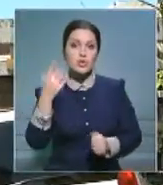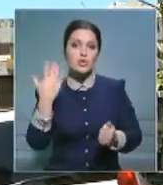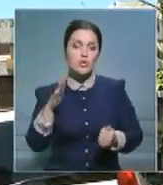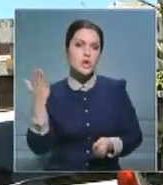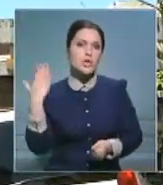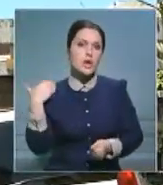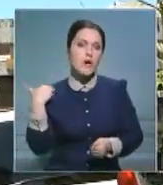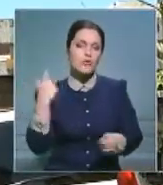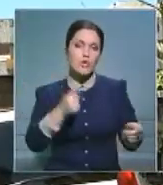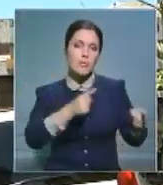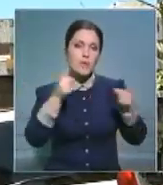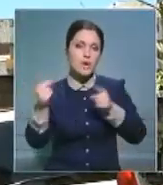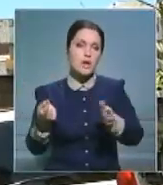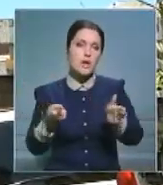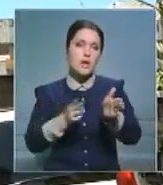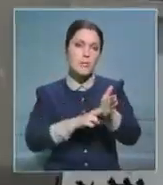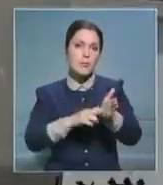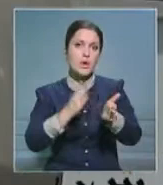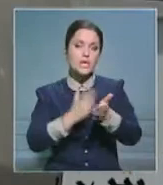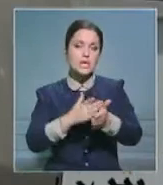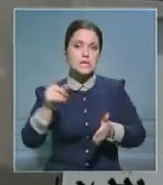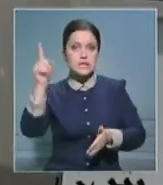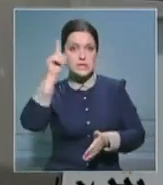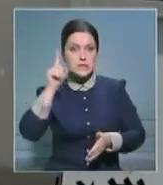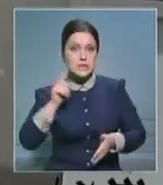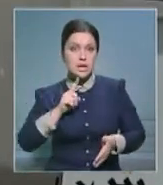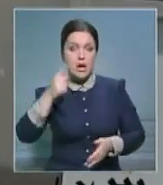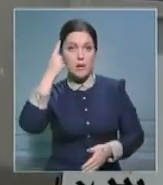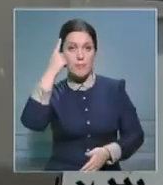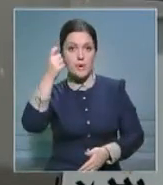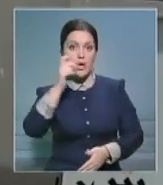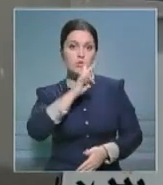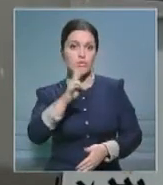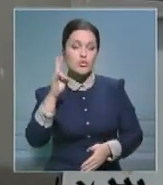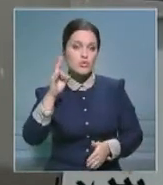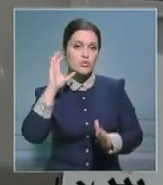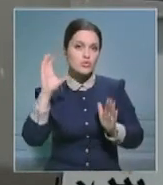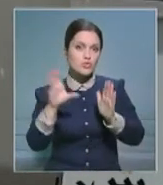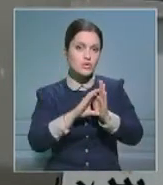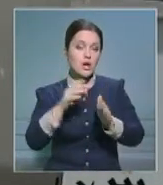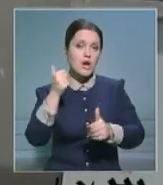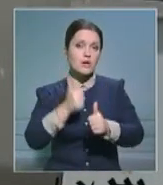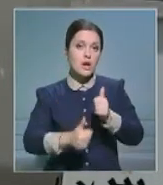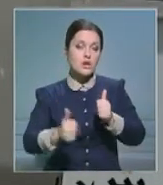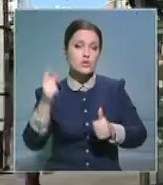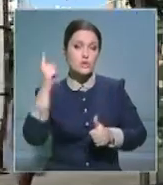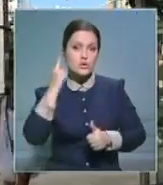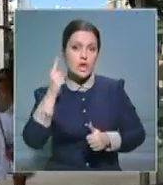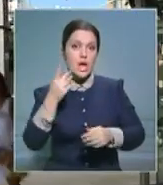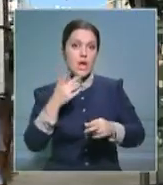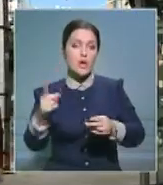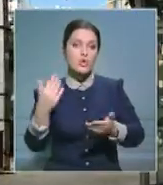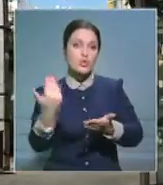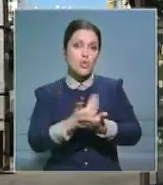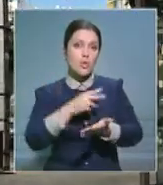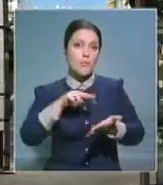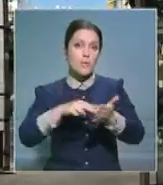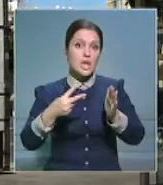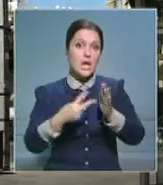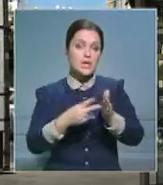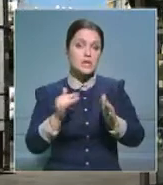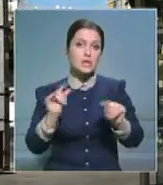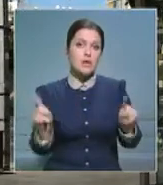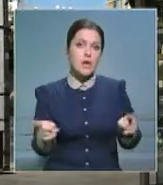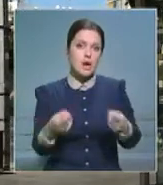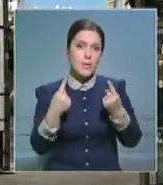многие из них уже давно переехали в Израиль, послание президента Назарбаева слушает каждый. В объединении считают, что новая стратегия по выходу